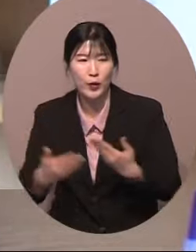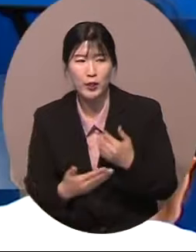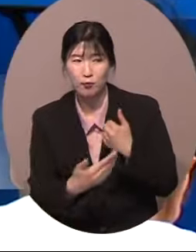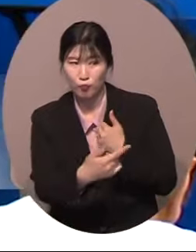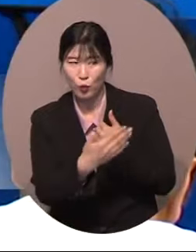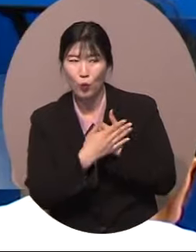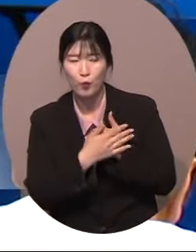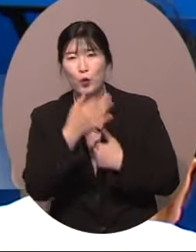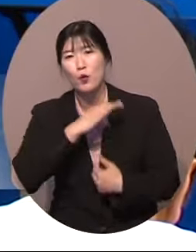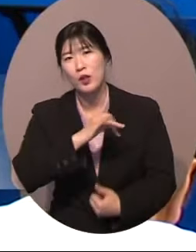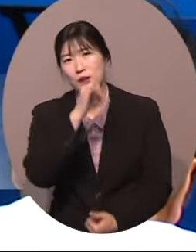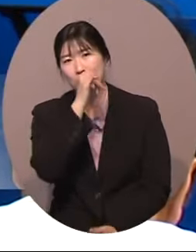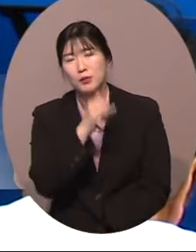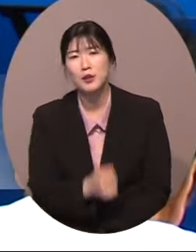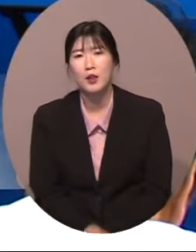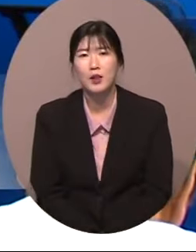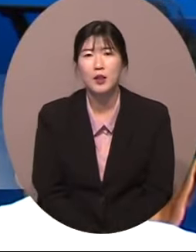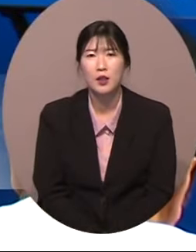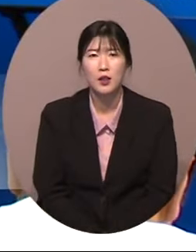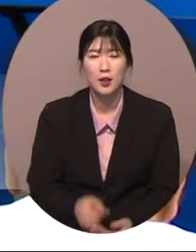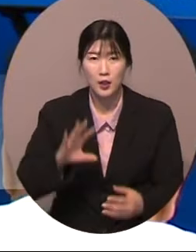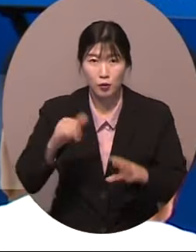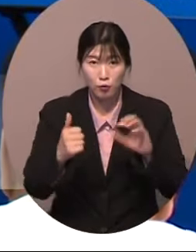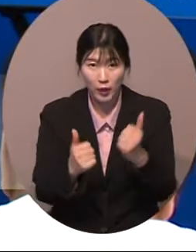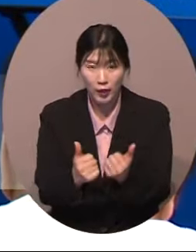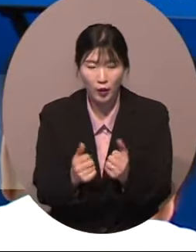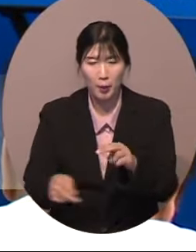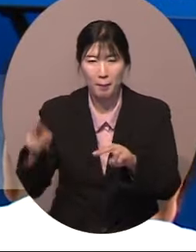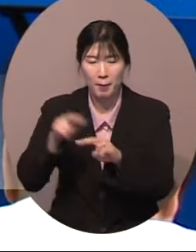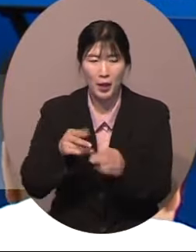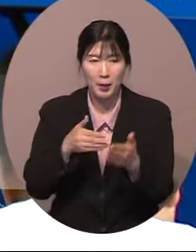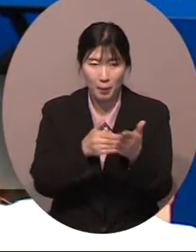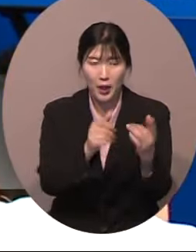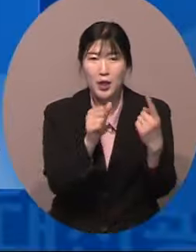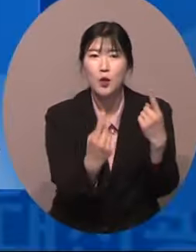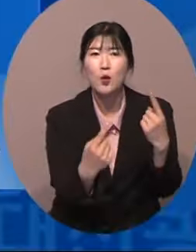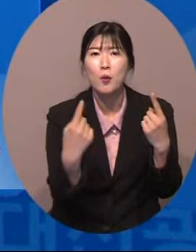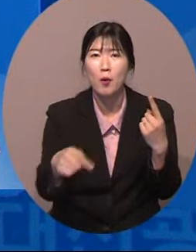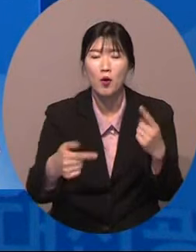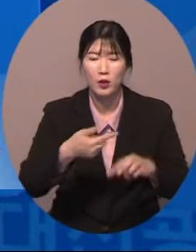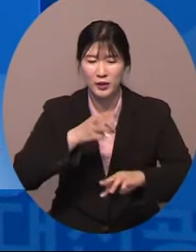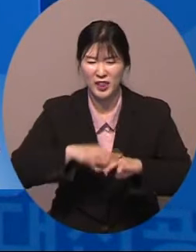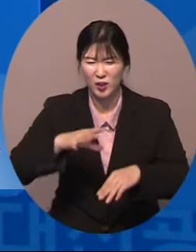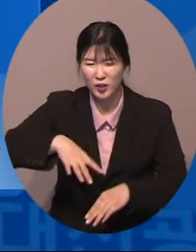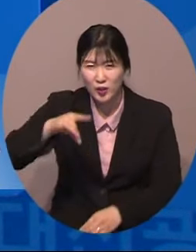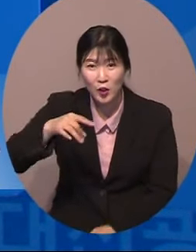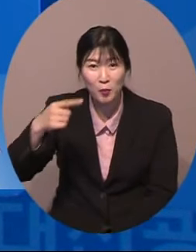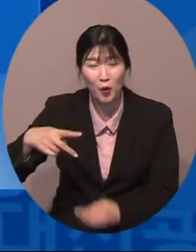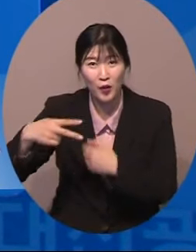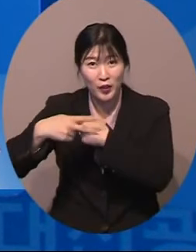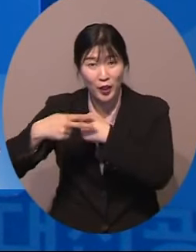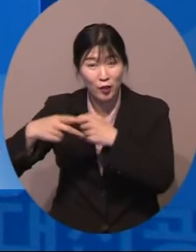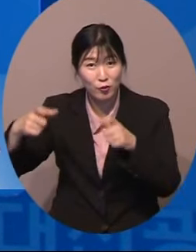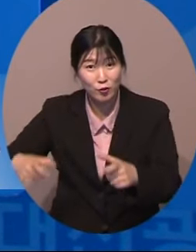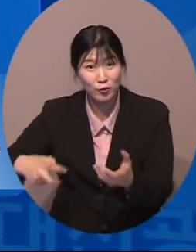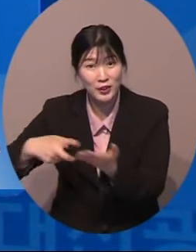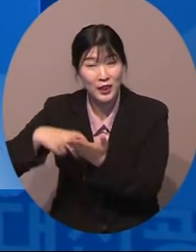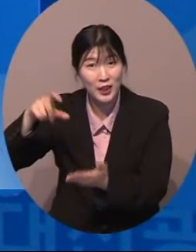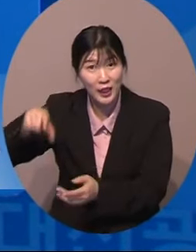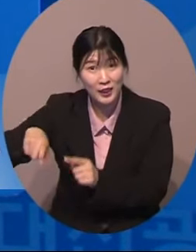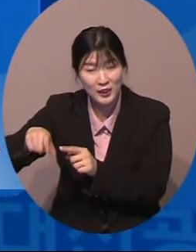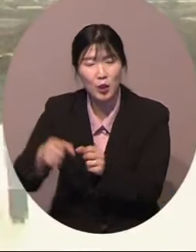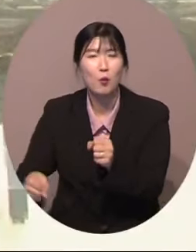자신합니다 국회의원으로서 1호 법안도 구청장 재임 당시 대전 최초로 발행한 지역화폐